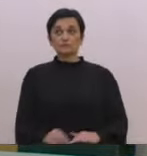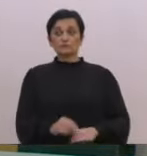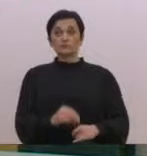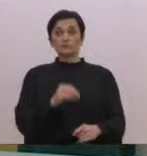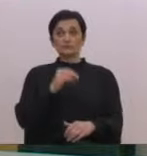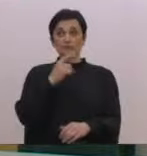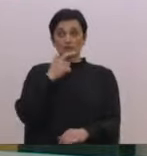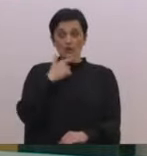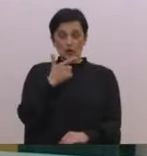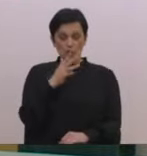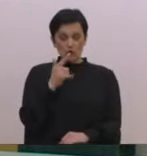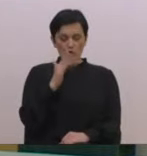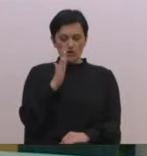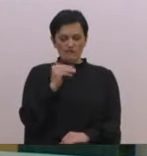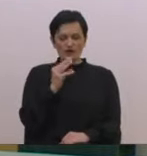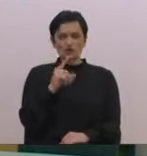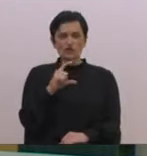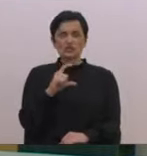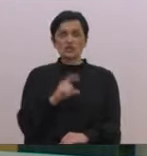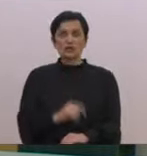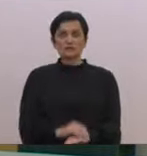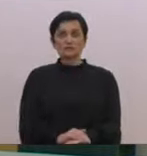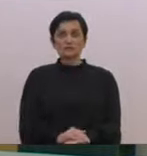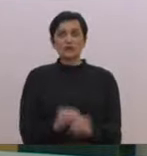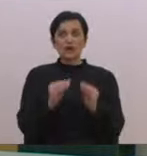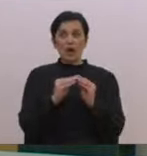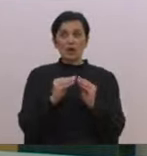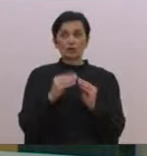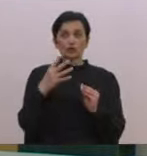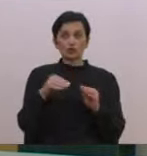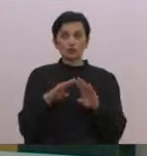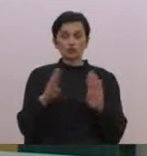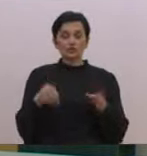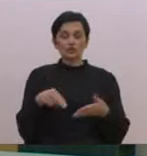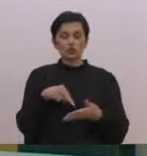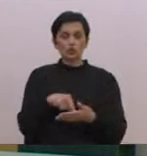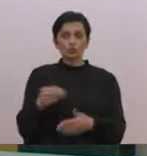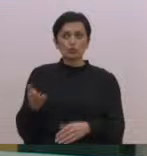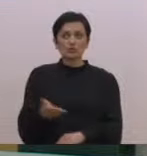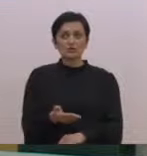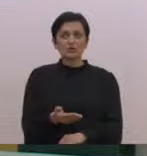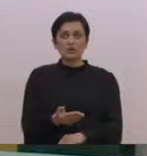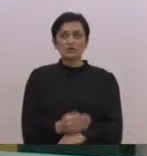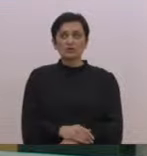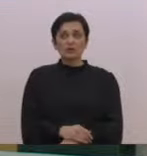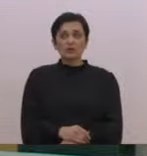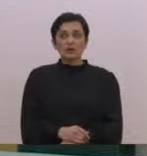Patron Gheorghe Vașadze, atiți-o te tribuna asta.